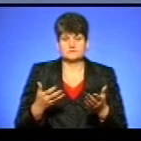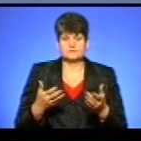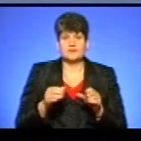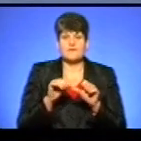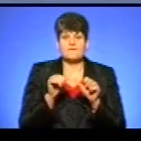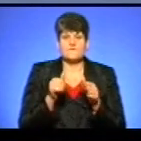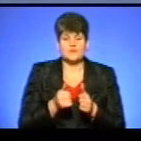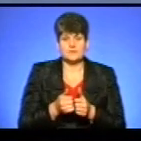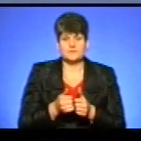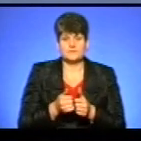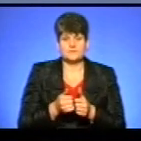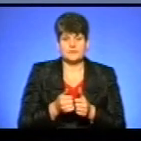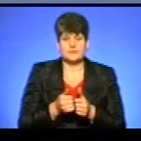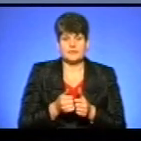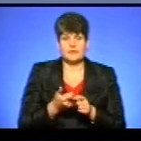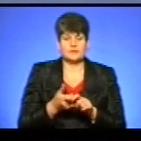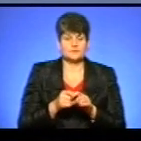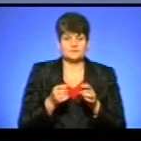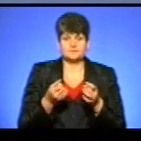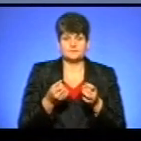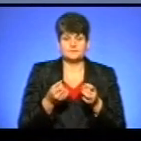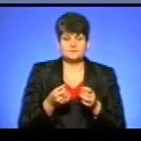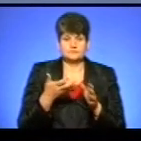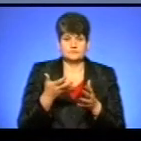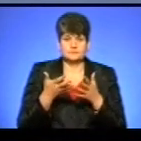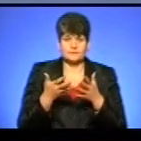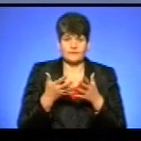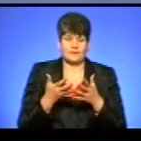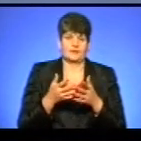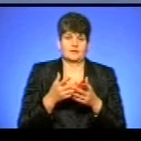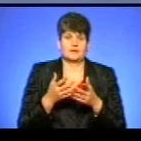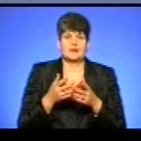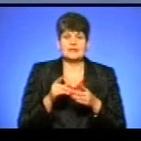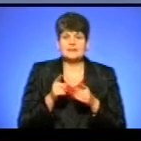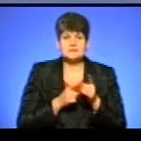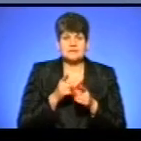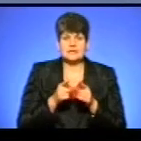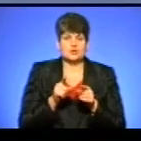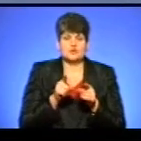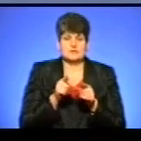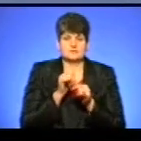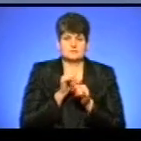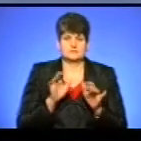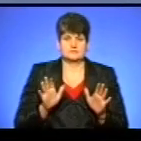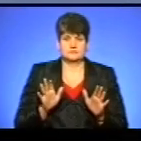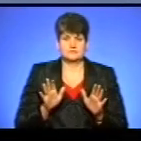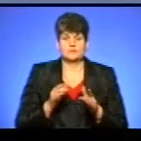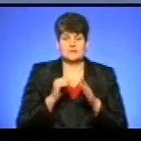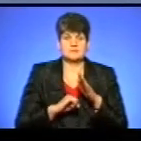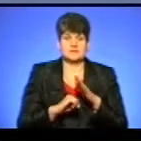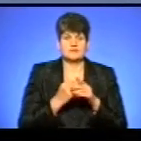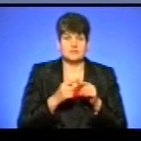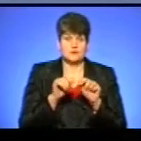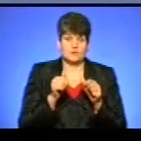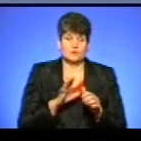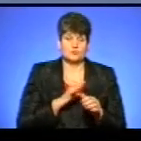Формула дуже регламентована, і змінити її або щось там показати по-іншому, це просто нереально. Тому на підставі цієї формули був